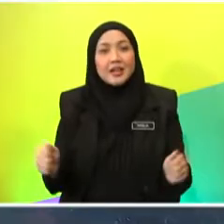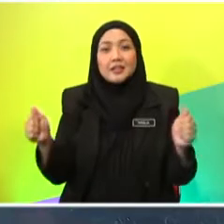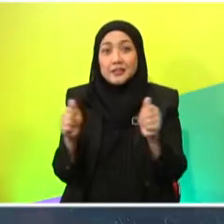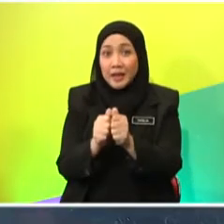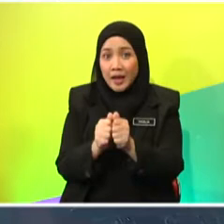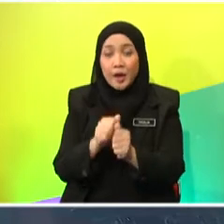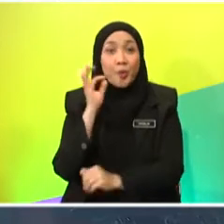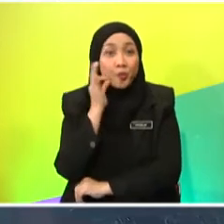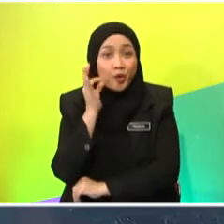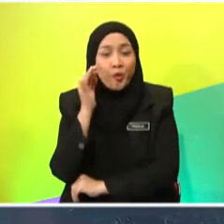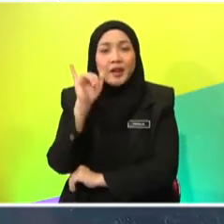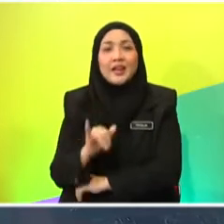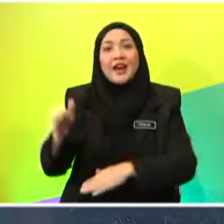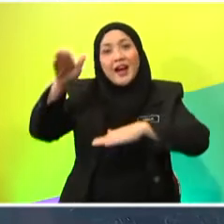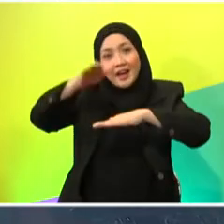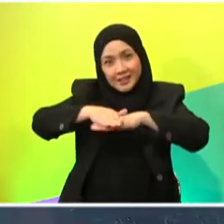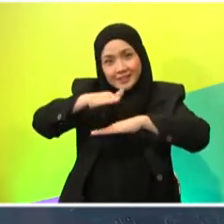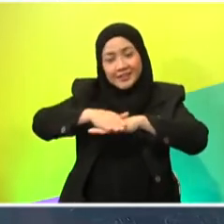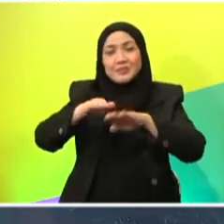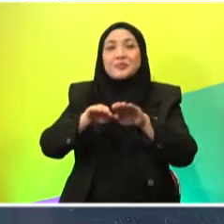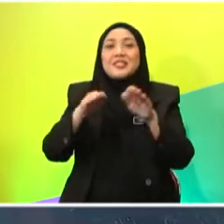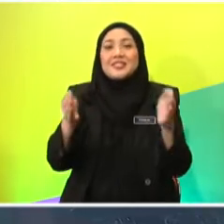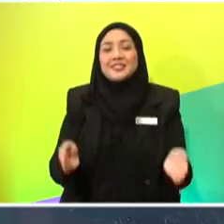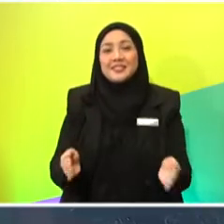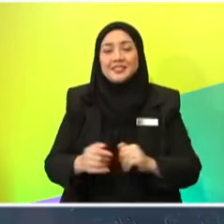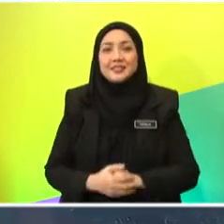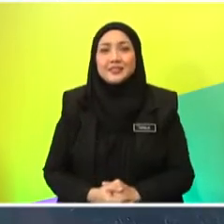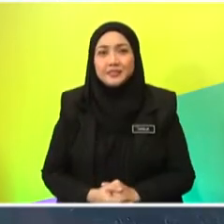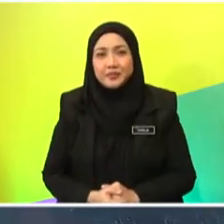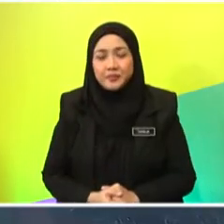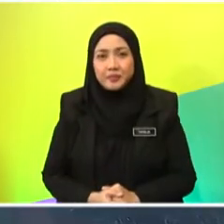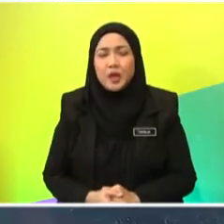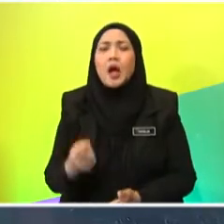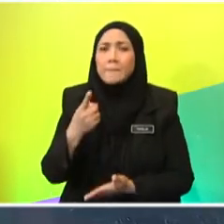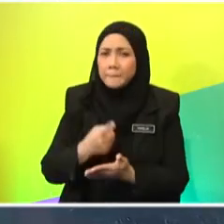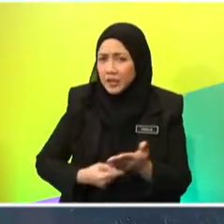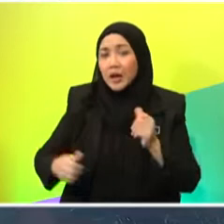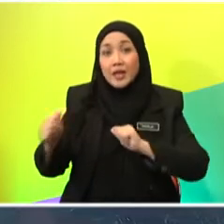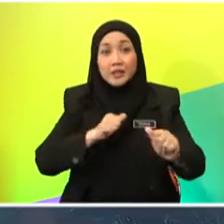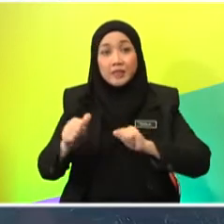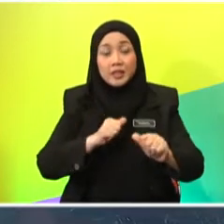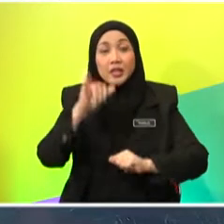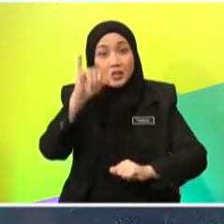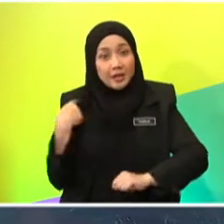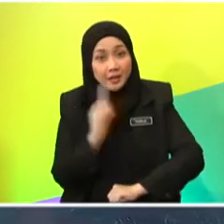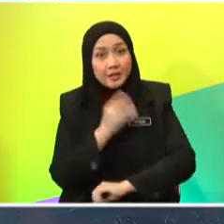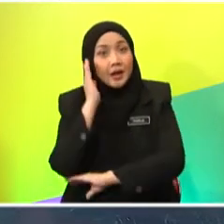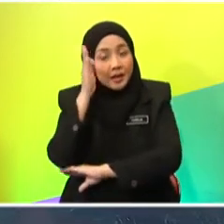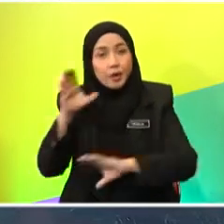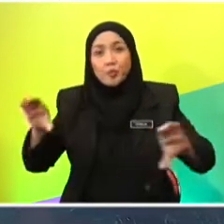itu Pak dari ini baik dan sebelum itu Cikgu Apakah Tibet yg akan kita coba bersama dengan murid-murid kita di rumah